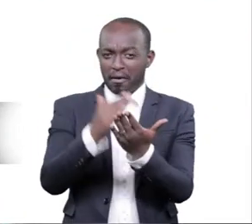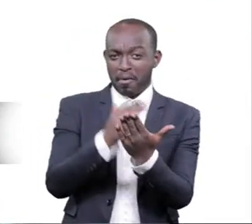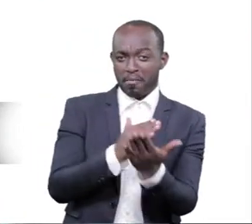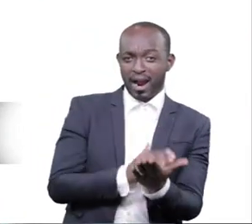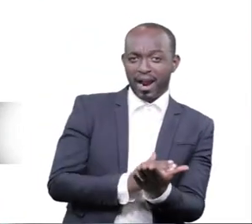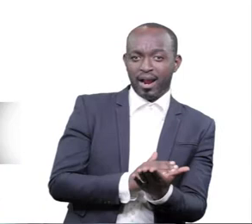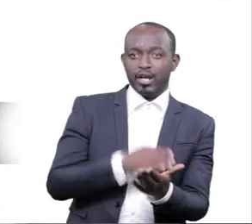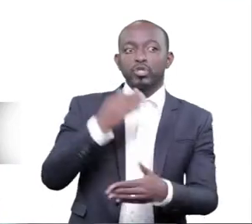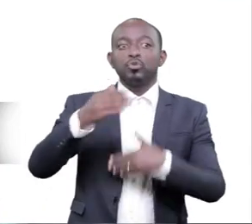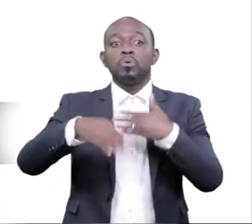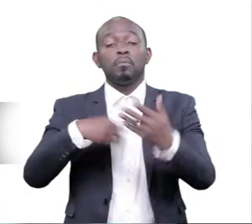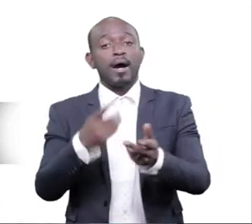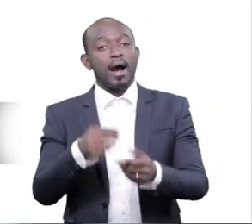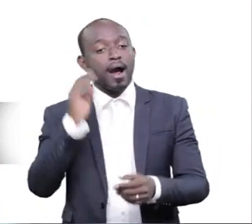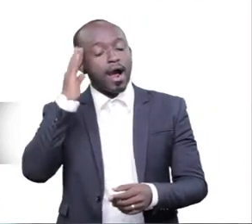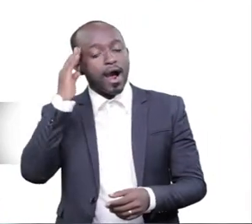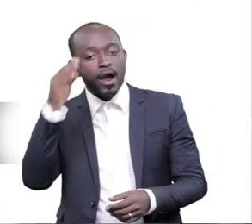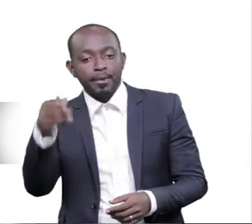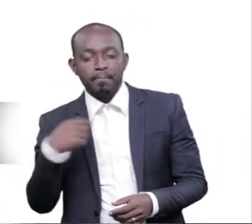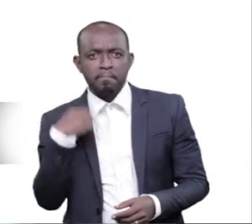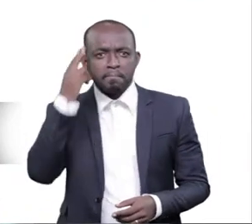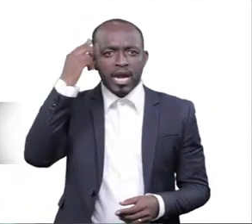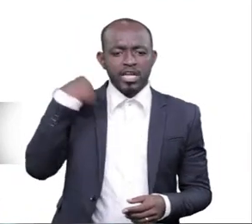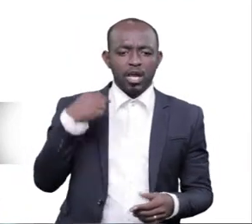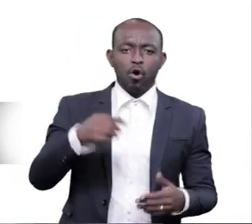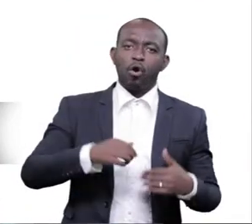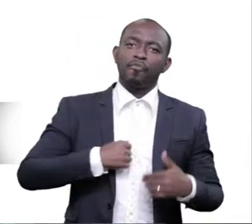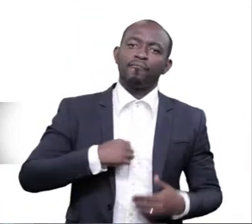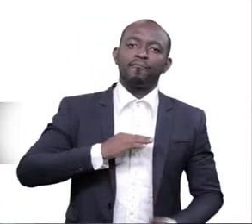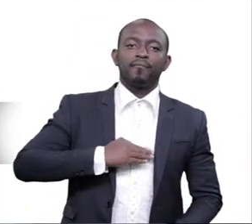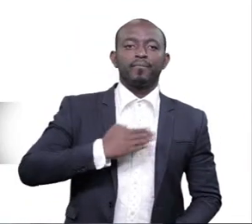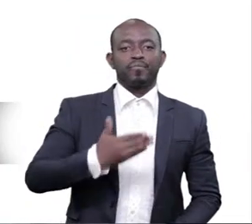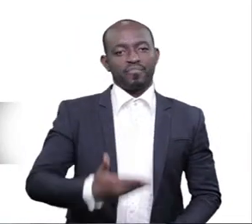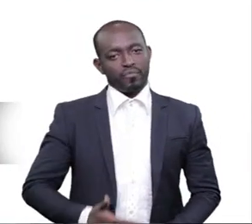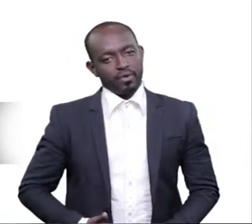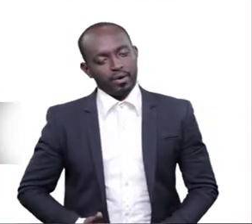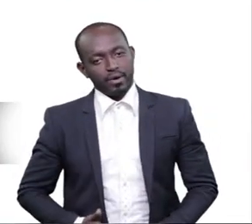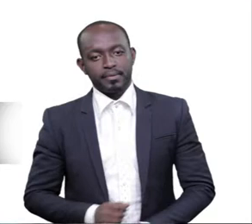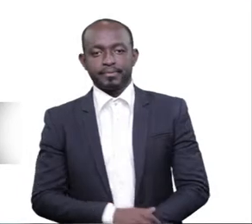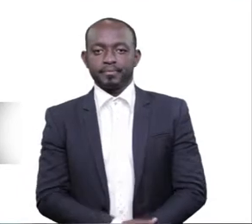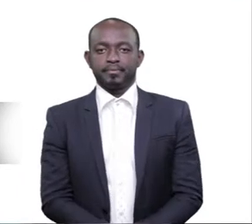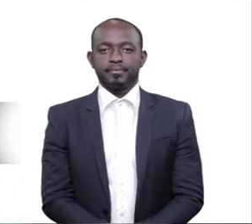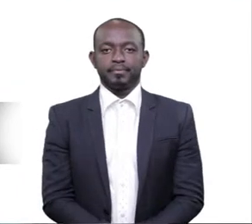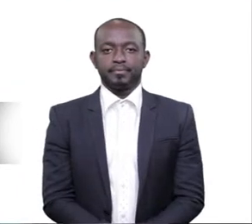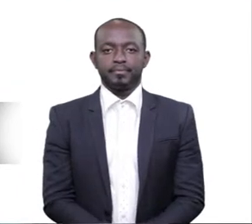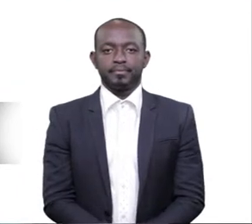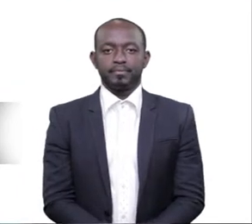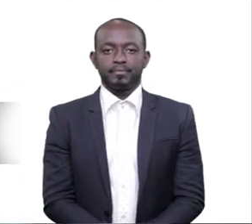nashidutse nyine twaryamanye nshiduka nyine yanteye inda muri uko kuntera indere maze